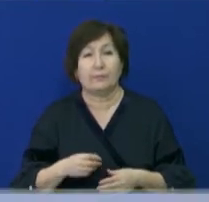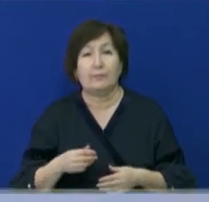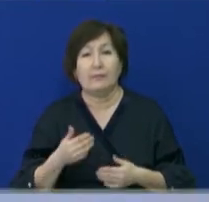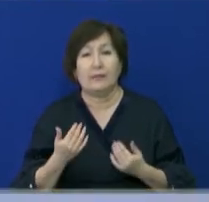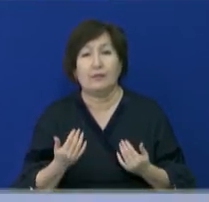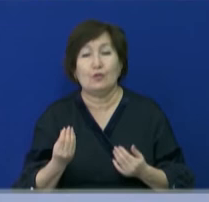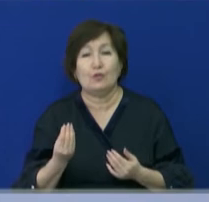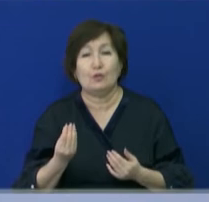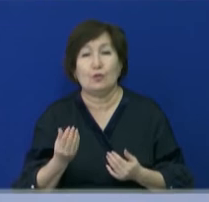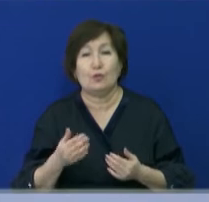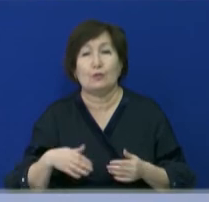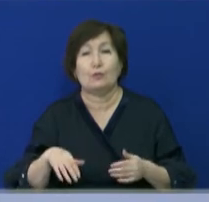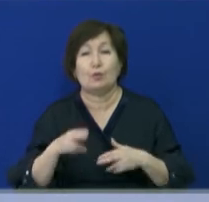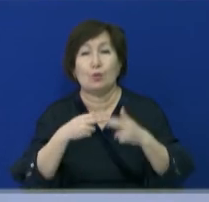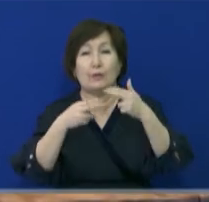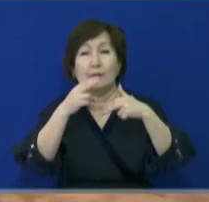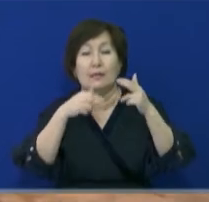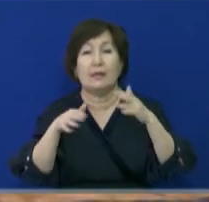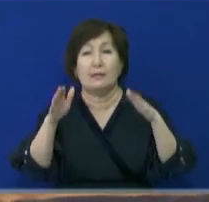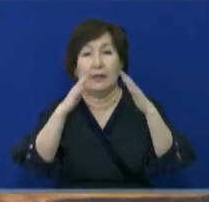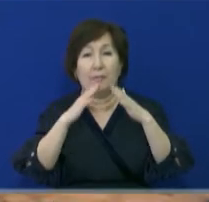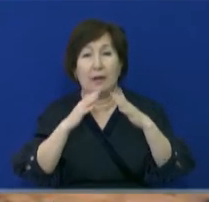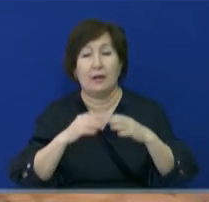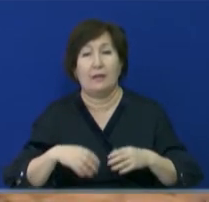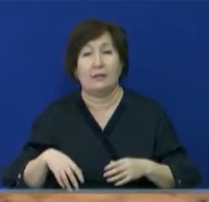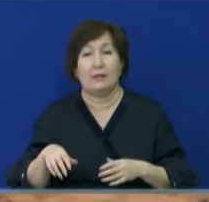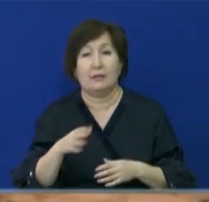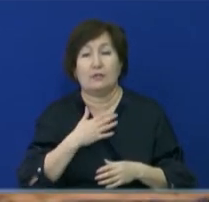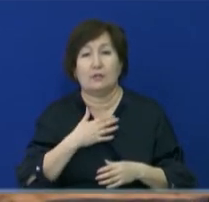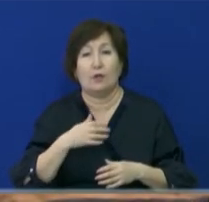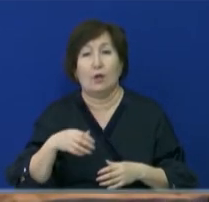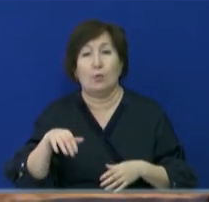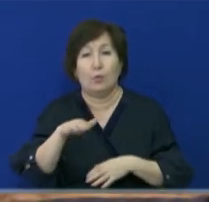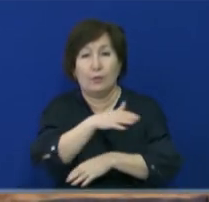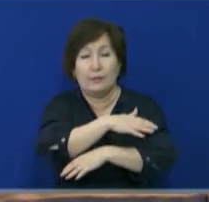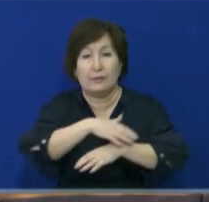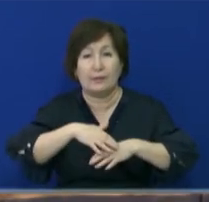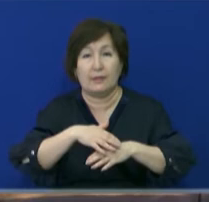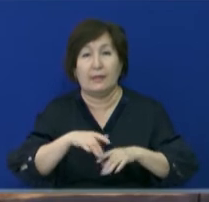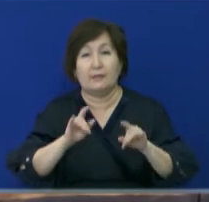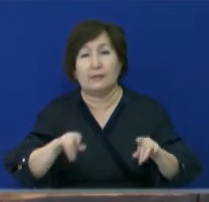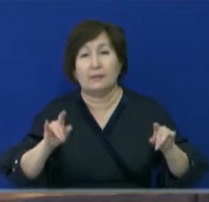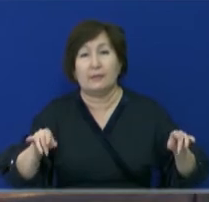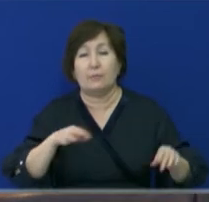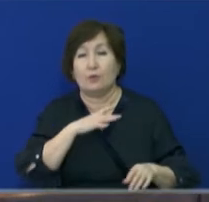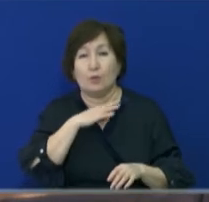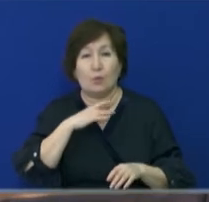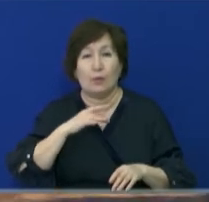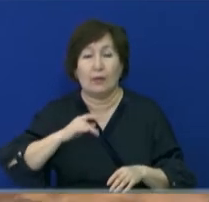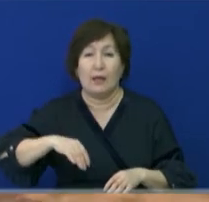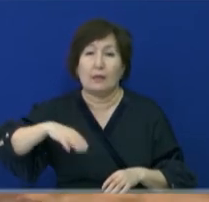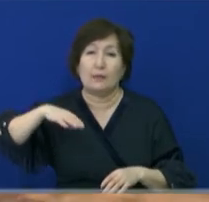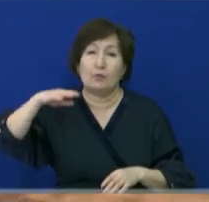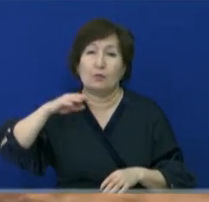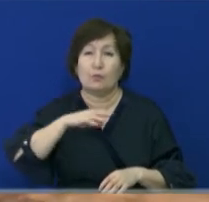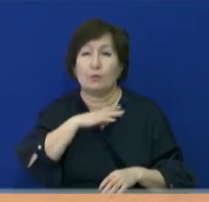тағы да үйлер салынып жатыр. Мынау жақсы болар еді. Халық үшін жақсы. Балалар көп, өсіп келе жатқан балалар көп, жастар көп